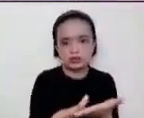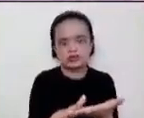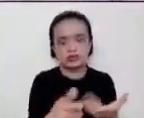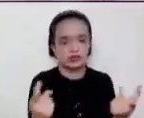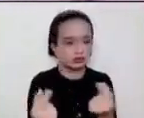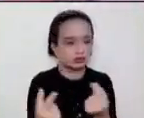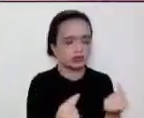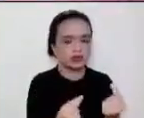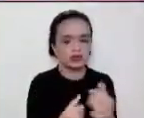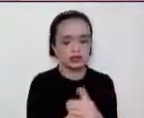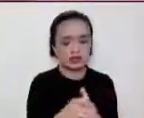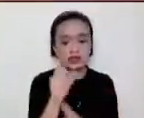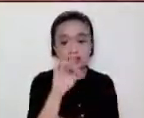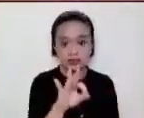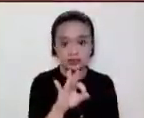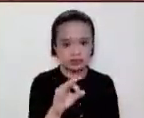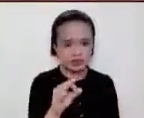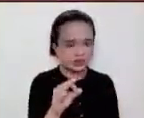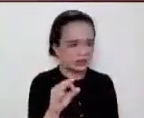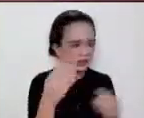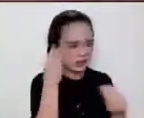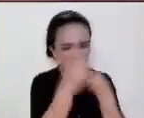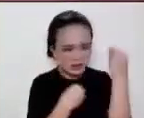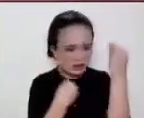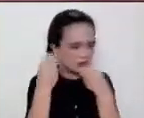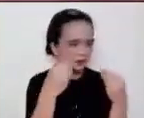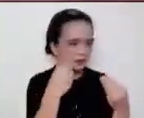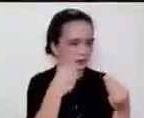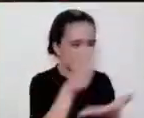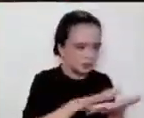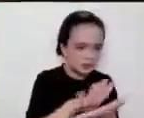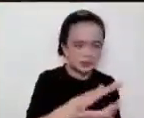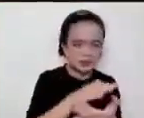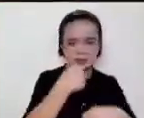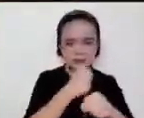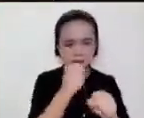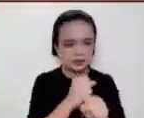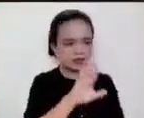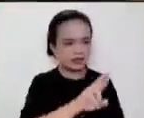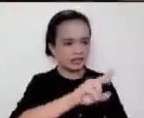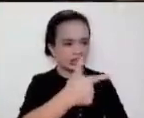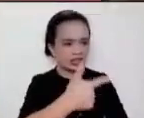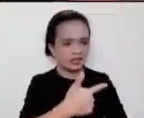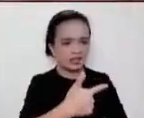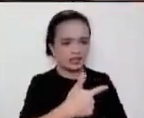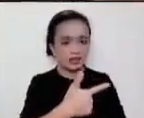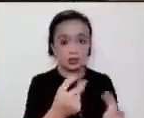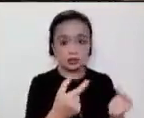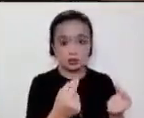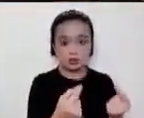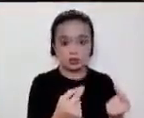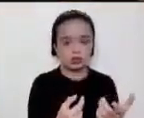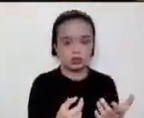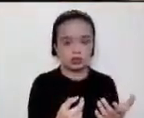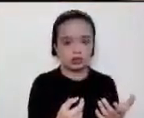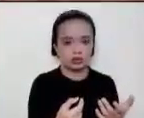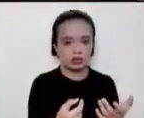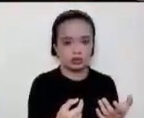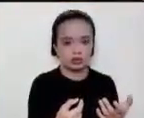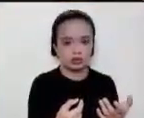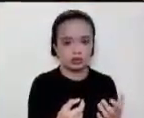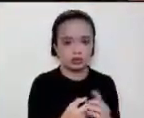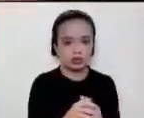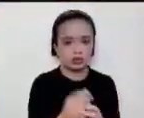pag naguguluhan po kasi kayo, pag gumawa po kayo ng basahan, napupunta po sa ibang ano po yung ano, salitan lang.